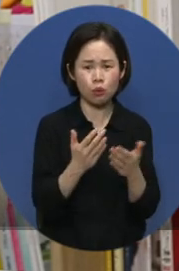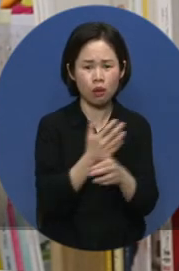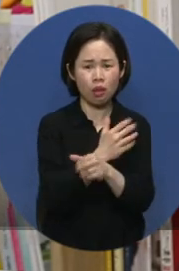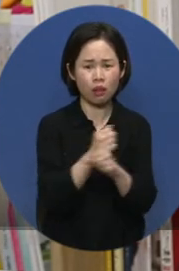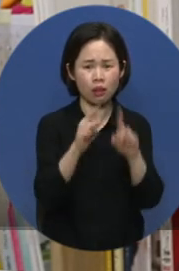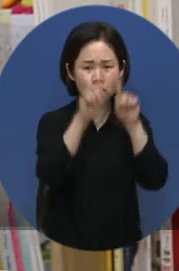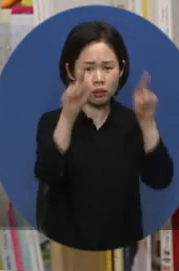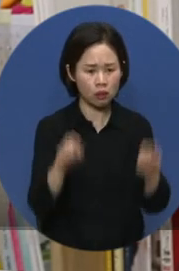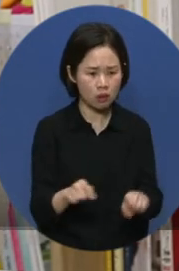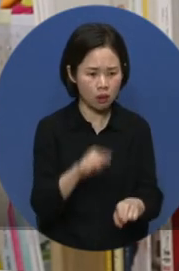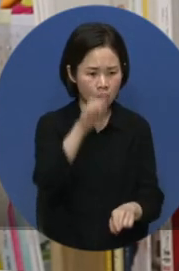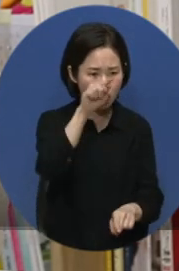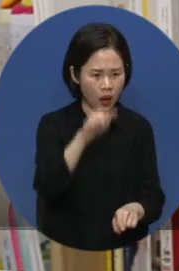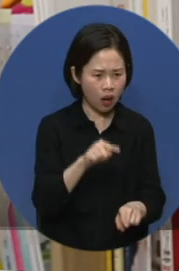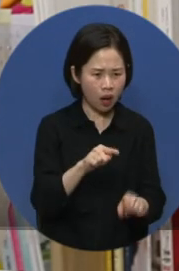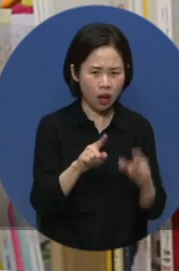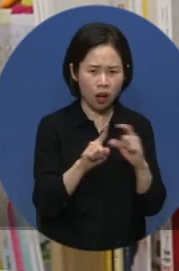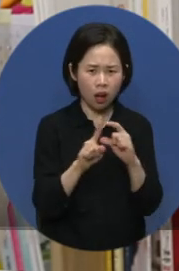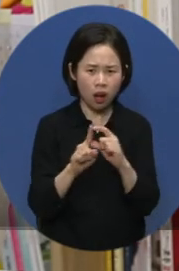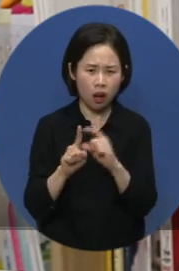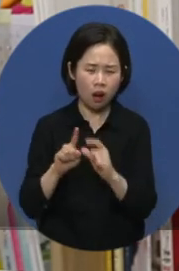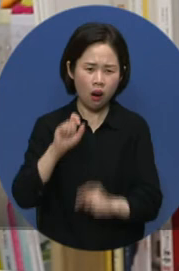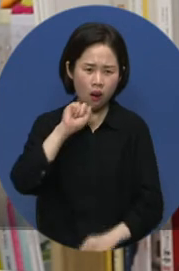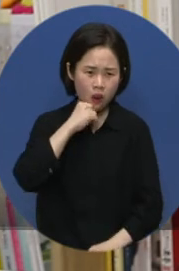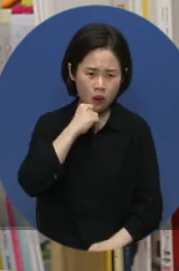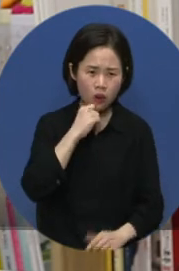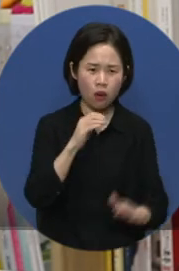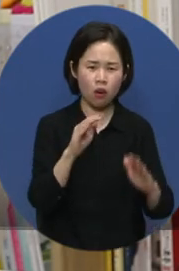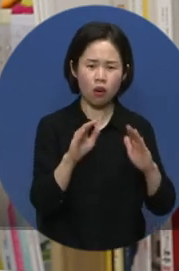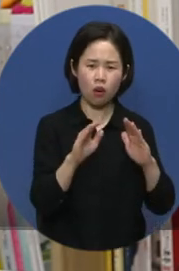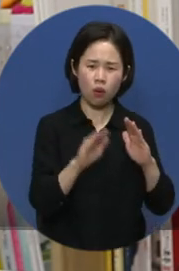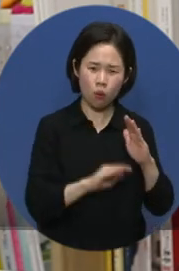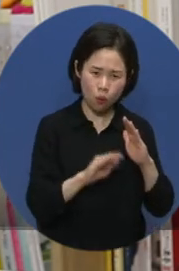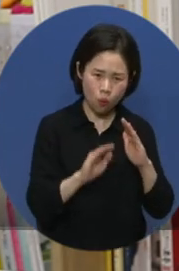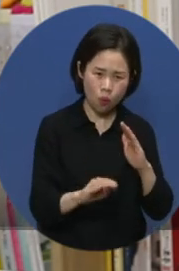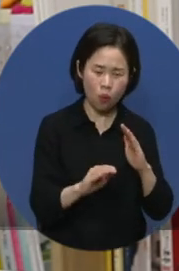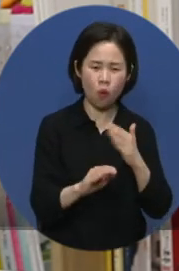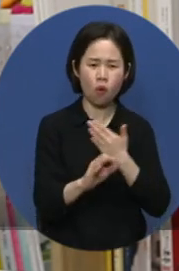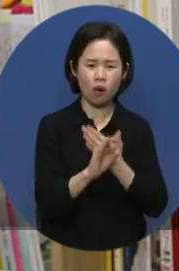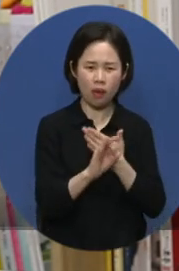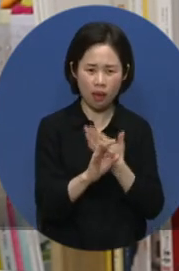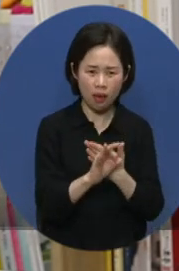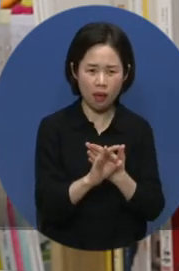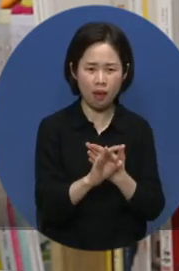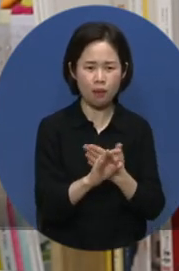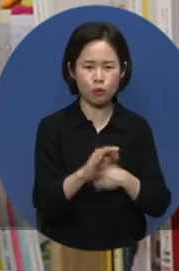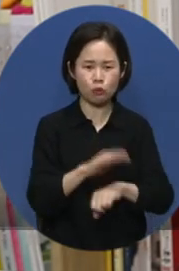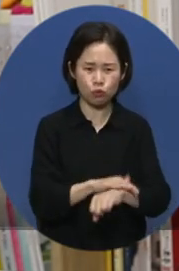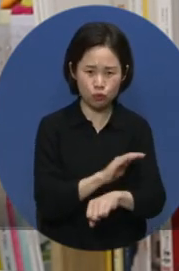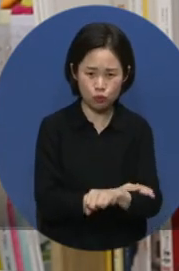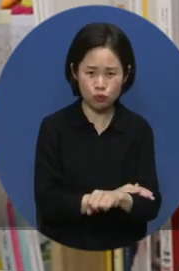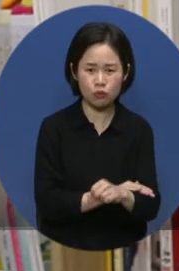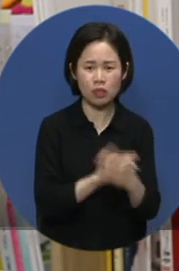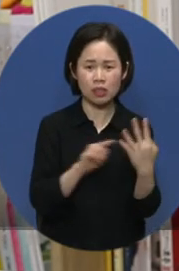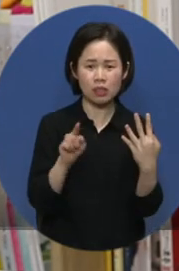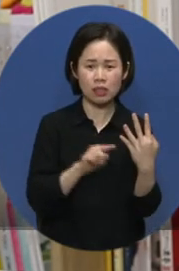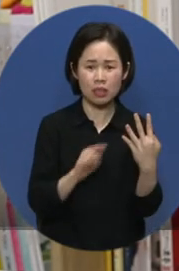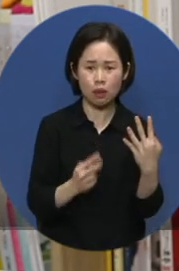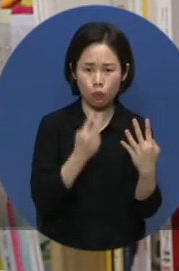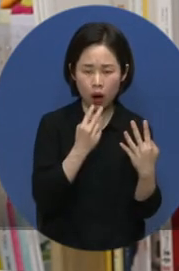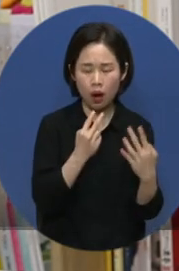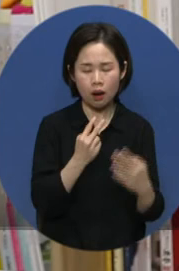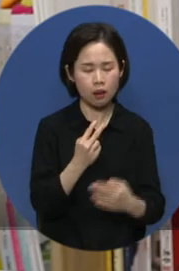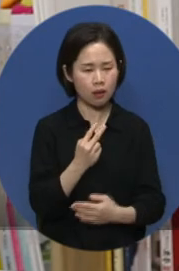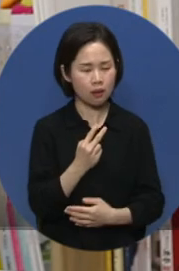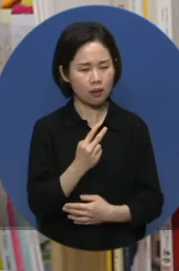어려운 표현들이 많아요. 정규직, 계약직, 뭐 수습기간, 사대보험 이런 표현들은 사실은